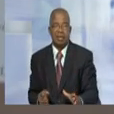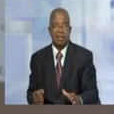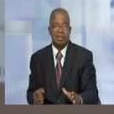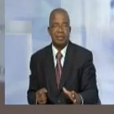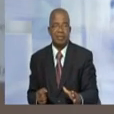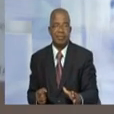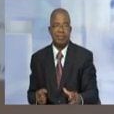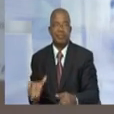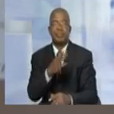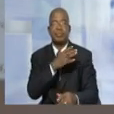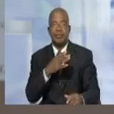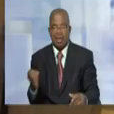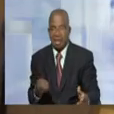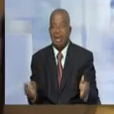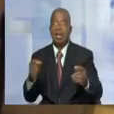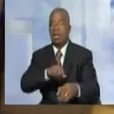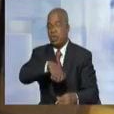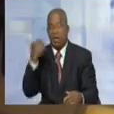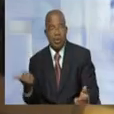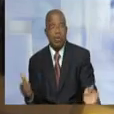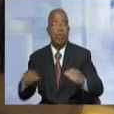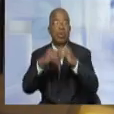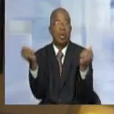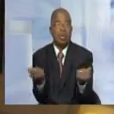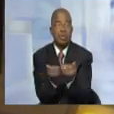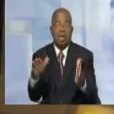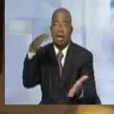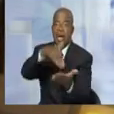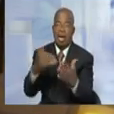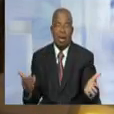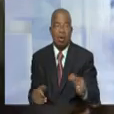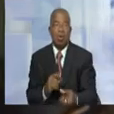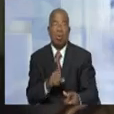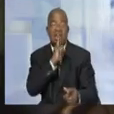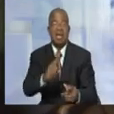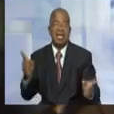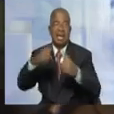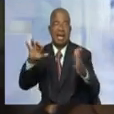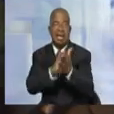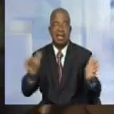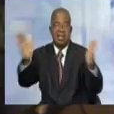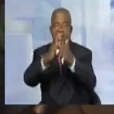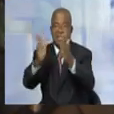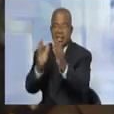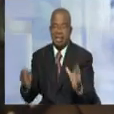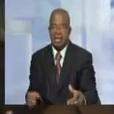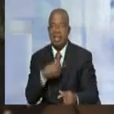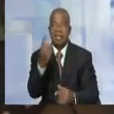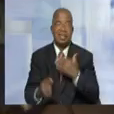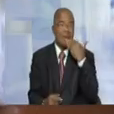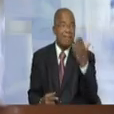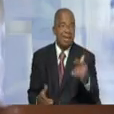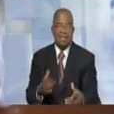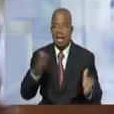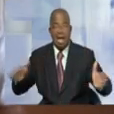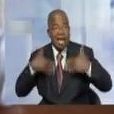ICRAF, Centre international de recherche agroforestier. Le responsable local de la NADER salue la mobilisation des communautés villageoises pour